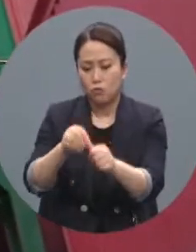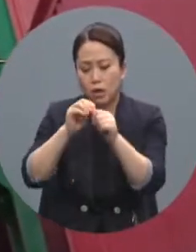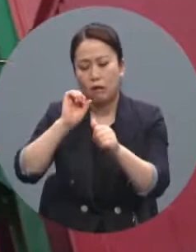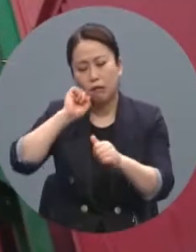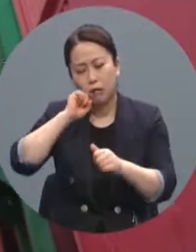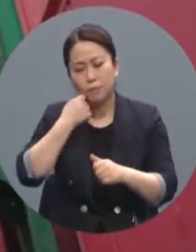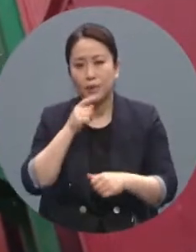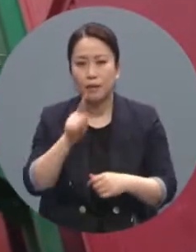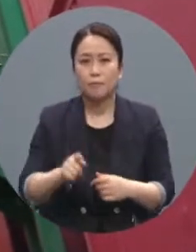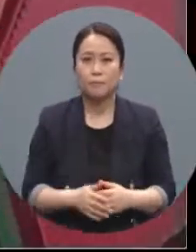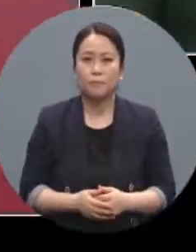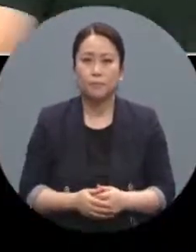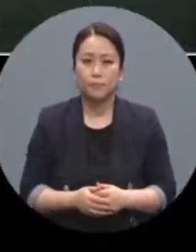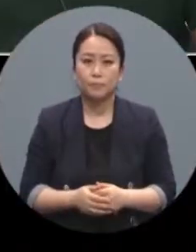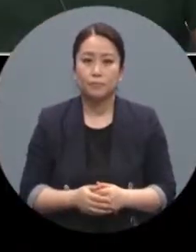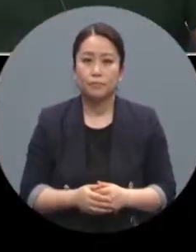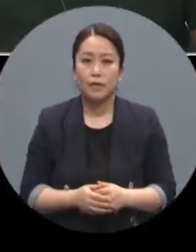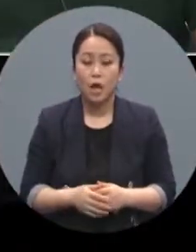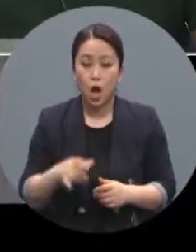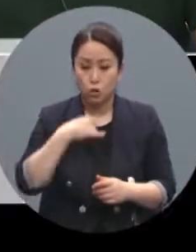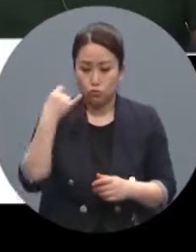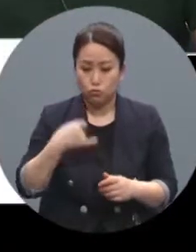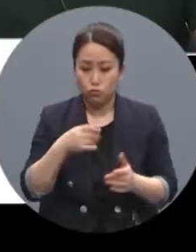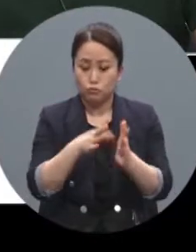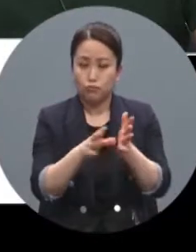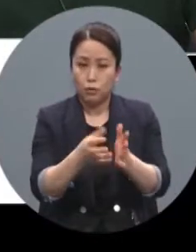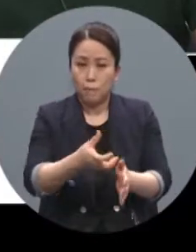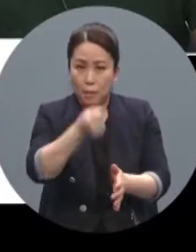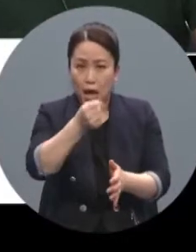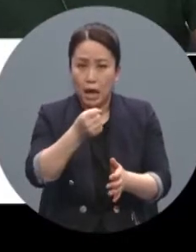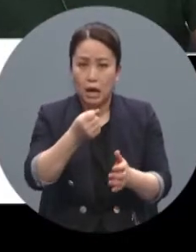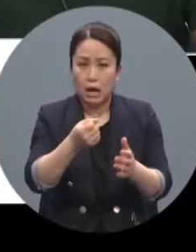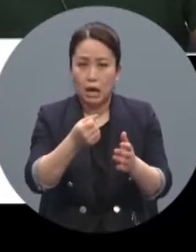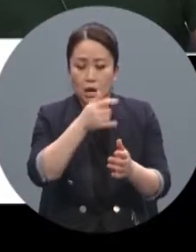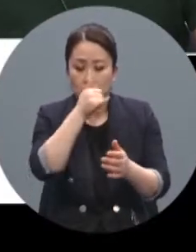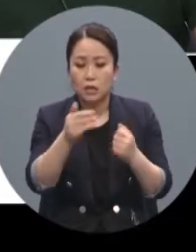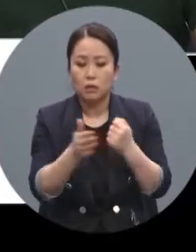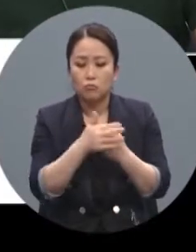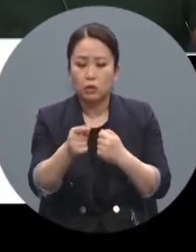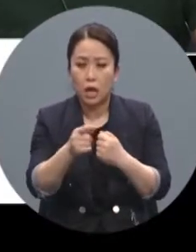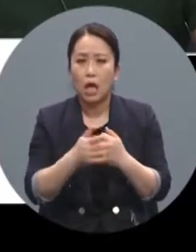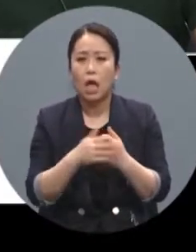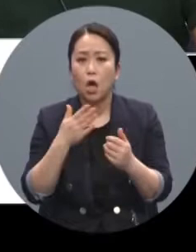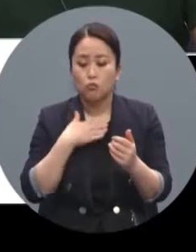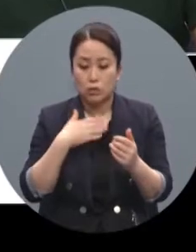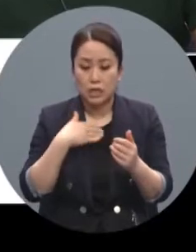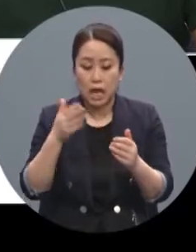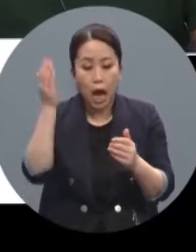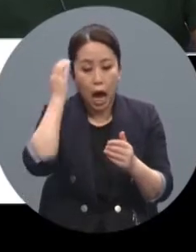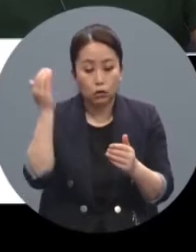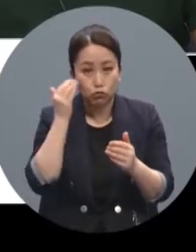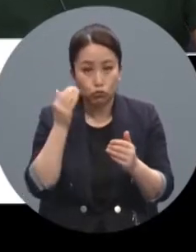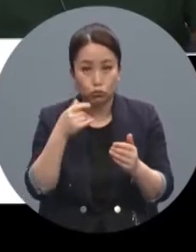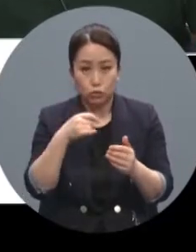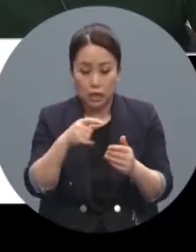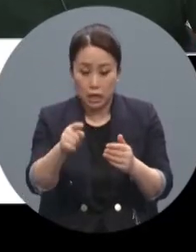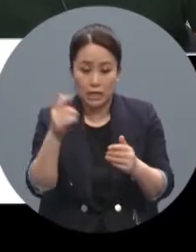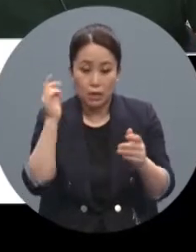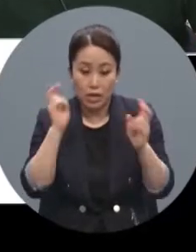것으로 예상됩니다. 중국이 워낙 많은 물량을 갖고 있기 때문에 중국에 진출해 있는 우리 제조기업 이야기